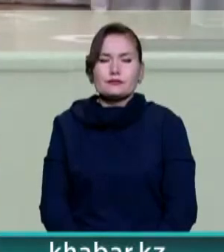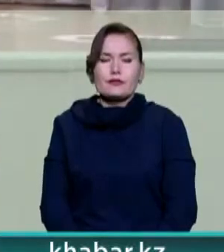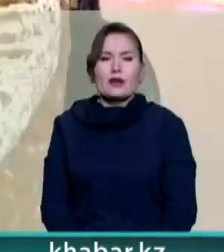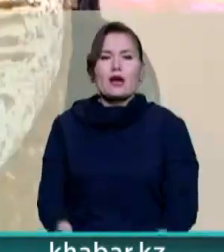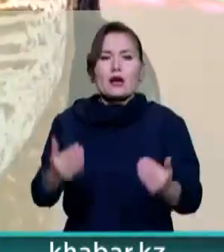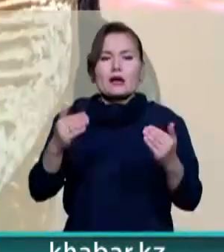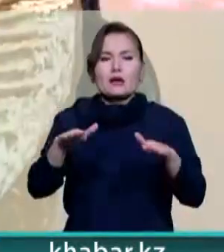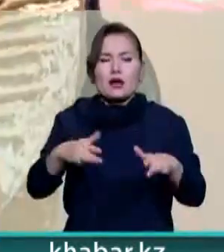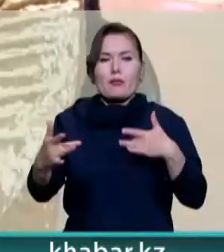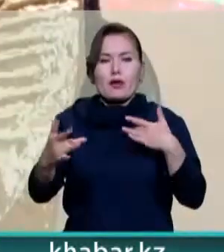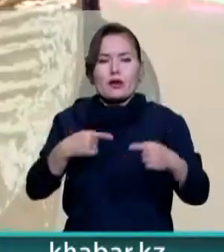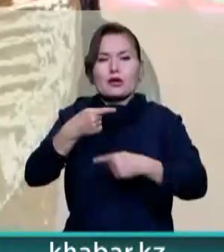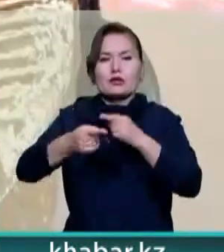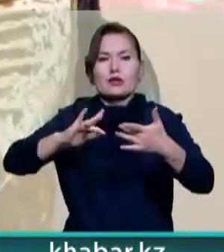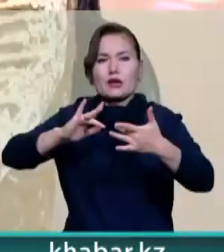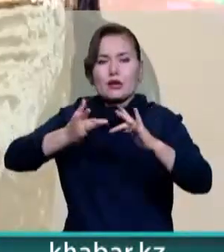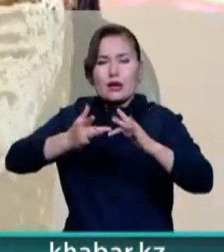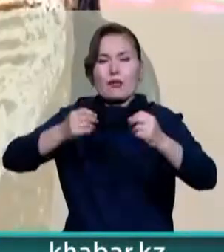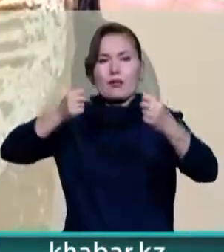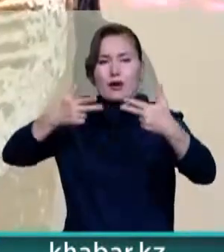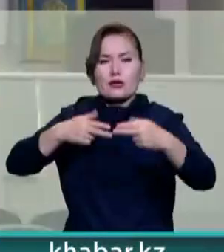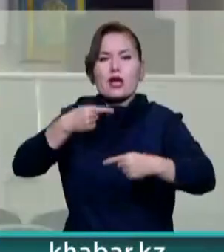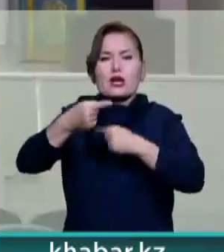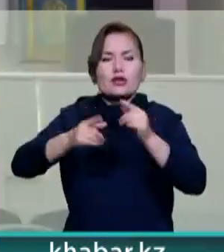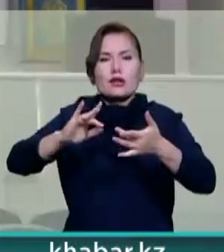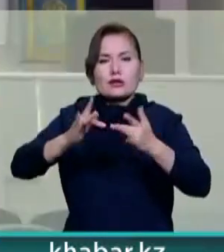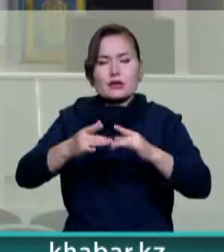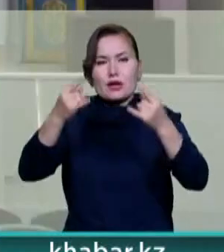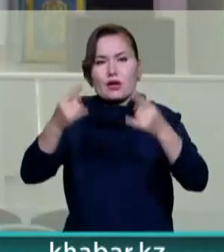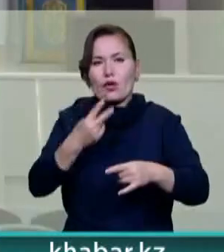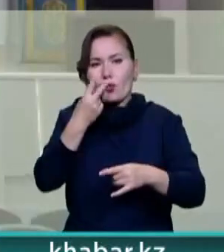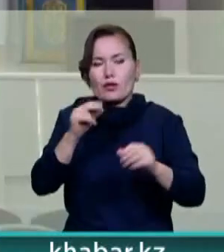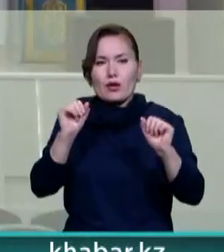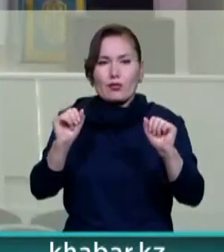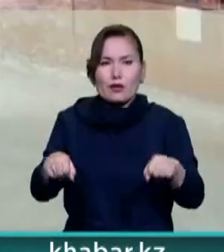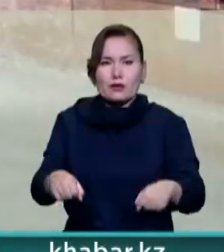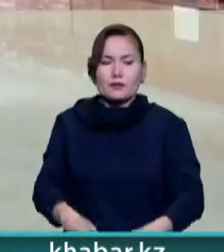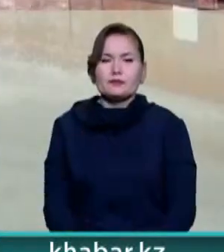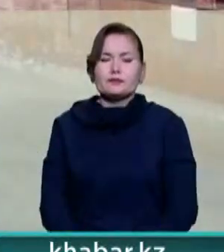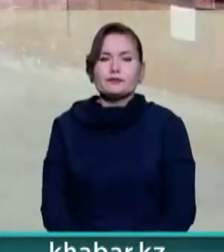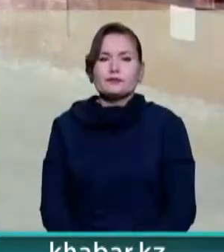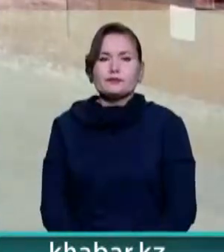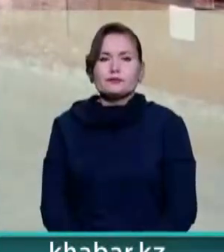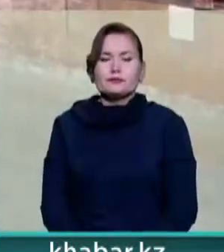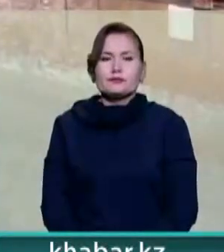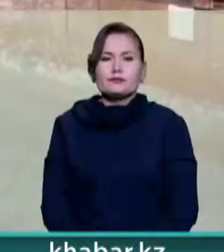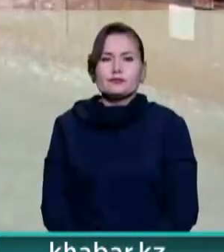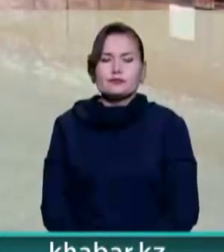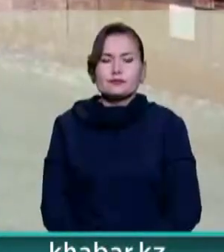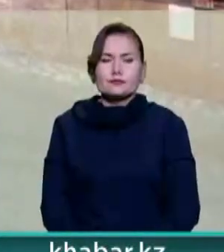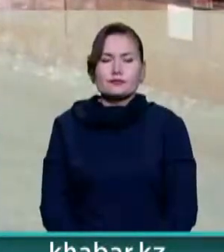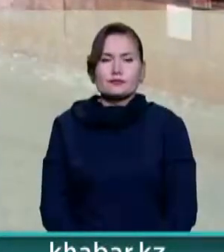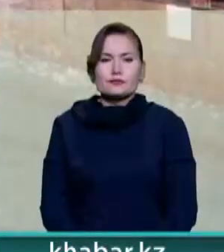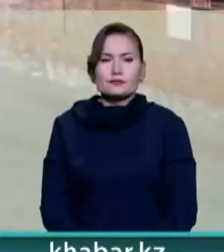Жергілікті өнерпаздардың онлайн концерттерін әлеуметтік желілер арқылы тамашалауға болады. Қарлығаш Қасиетова, Самат Оспанов, Марат Игіліков,